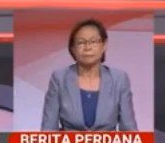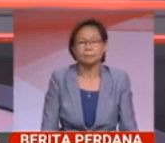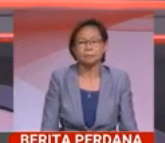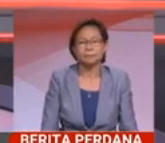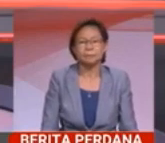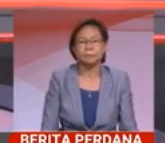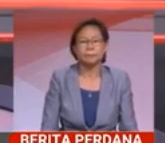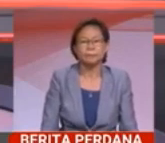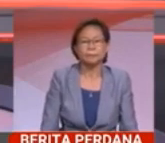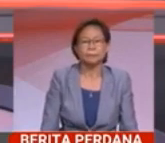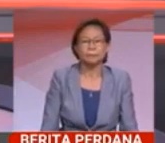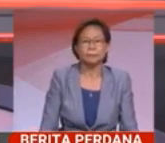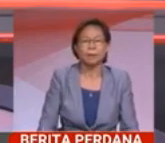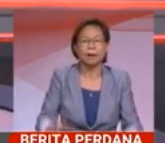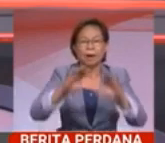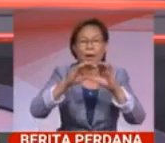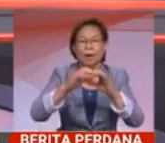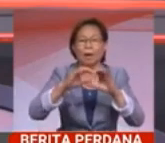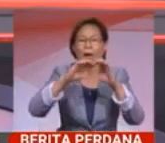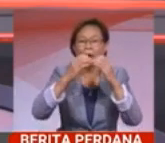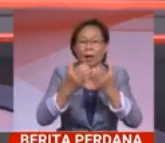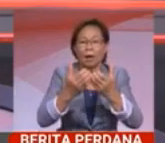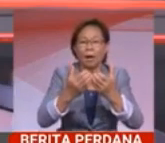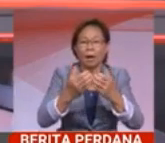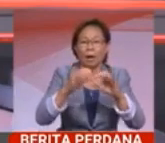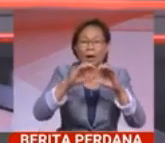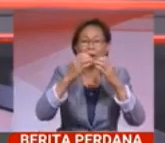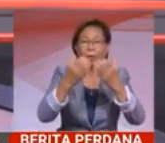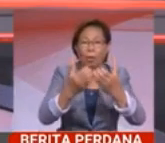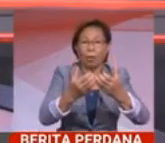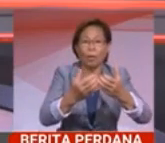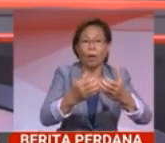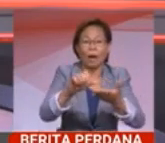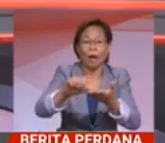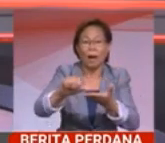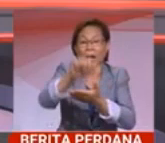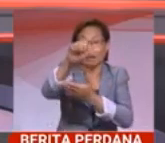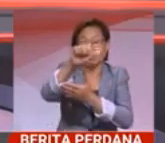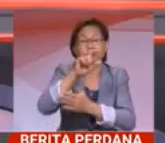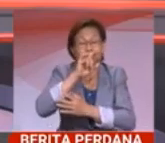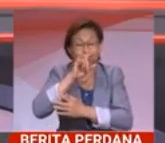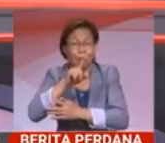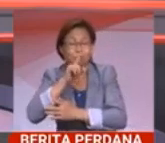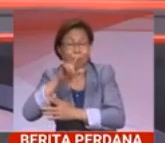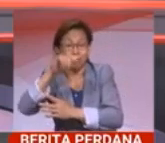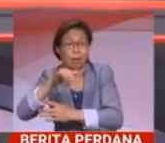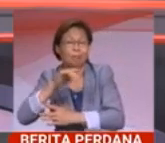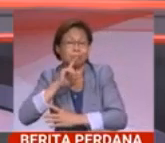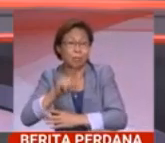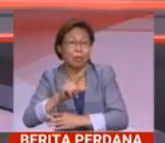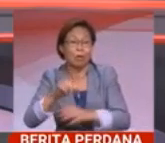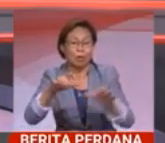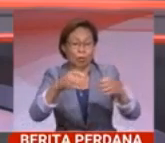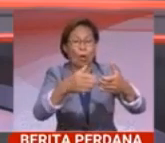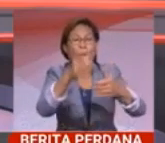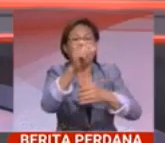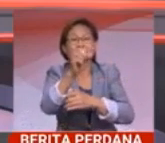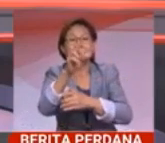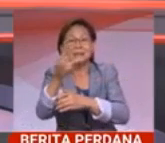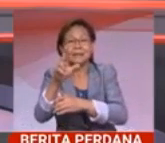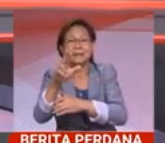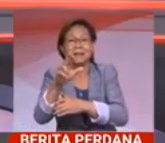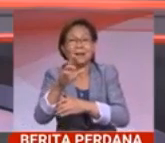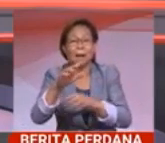produk akademi klub bola sepak johor darul takzim arifin muhammad hanafi mengakui pengalamannya bersama skuad sini harimau